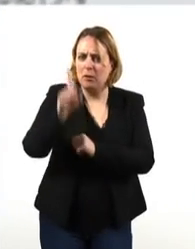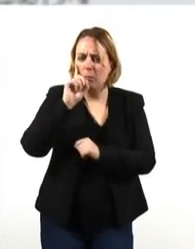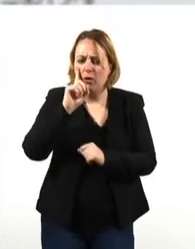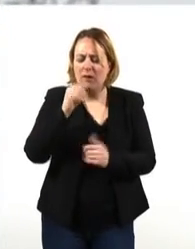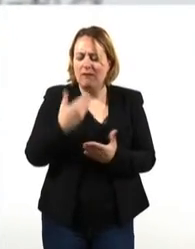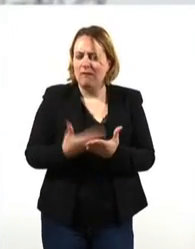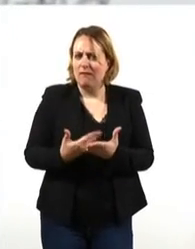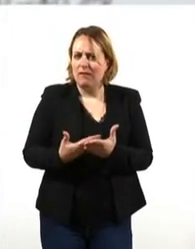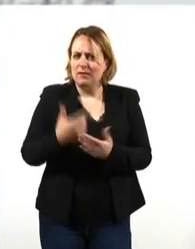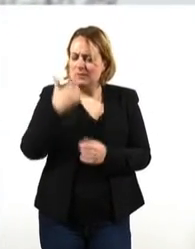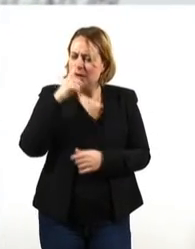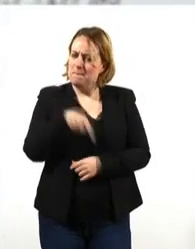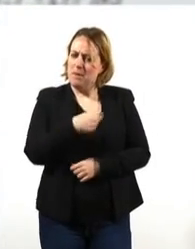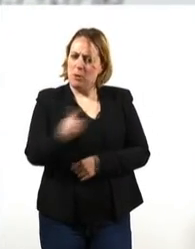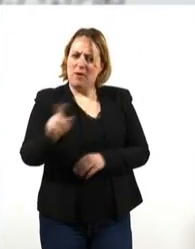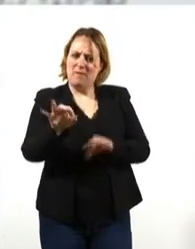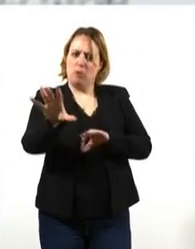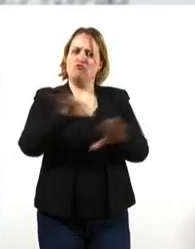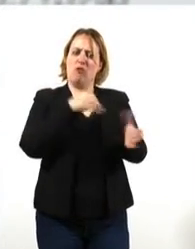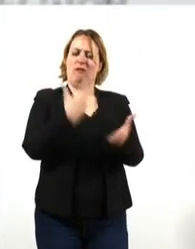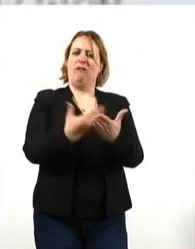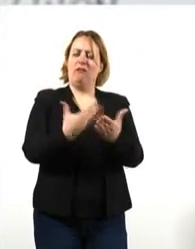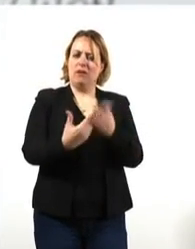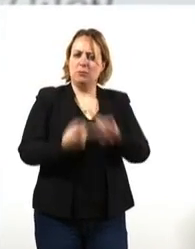jeunes face à des choix de ce type-là.